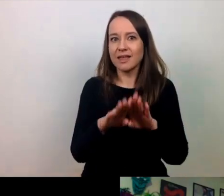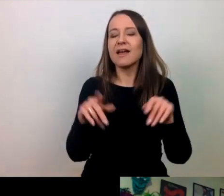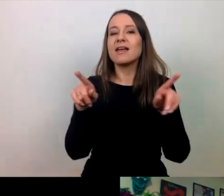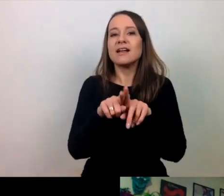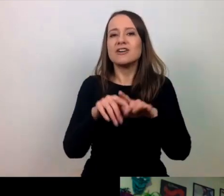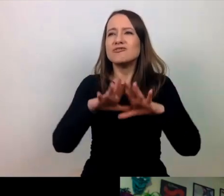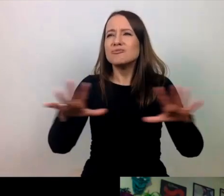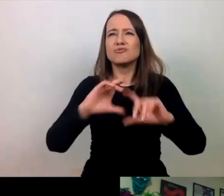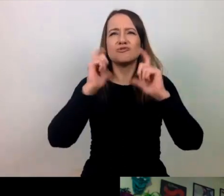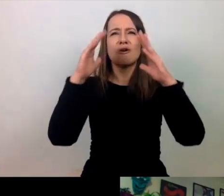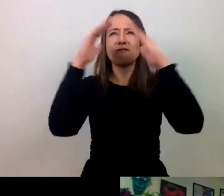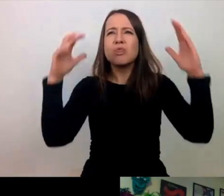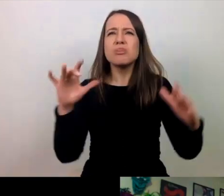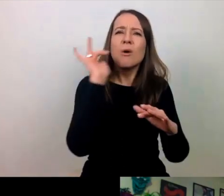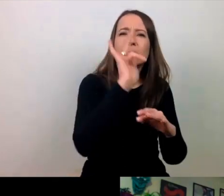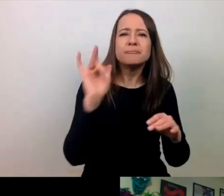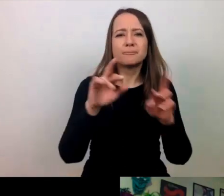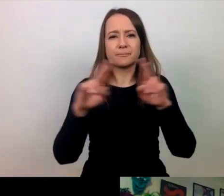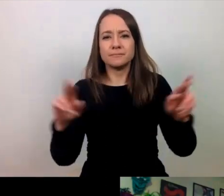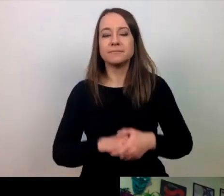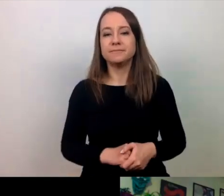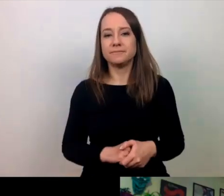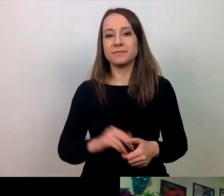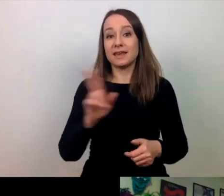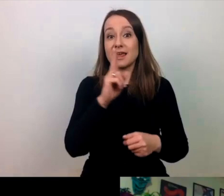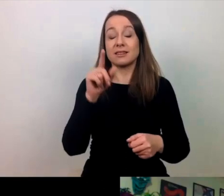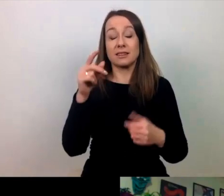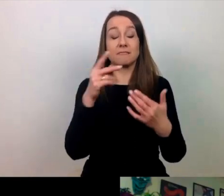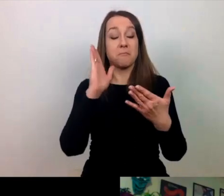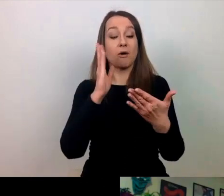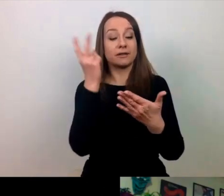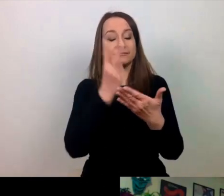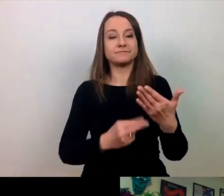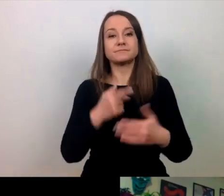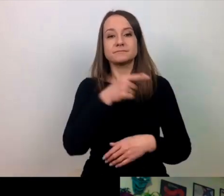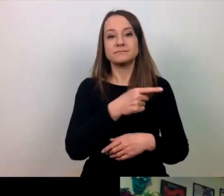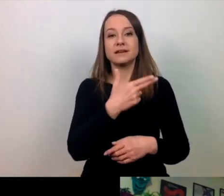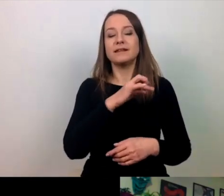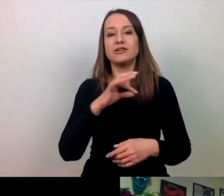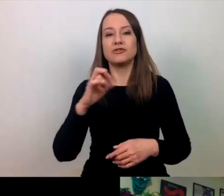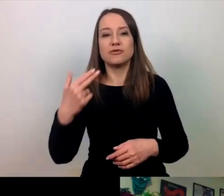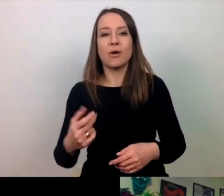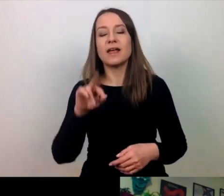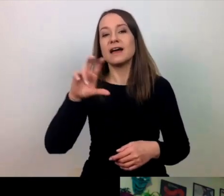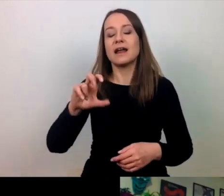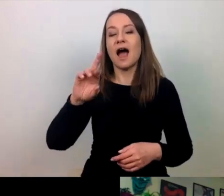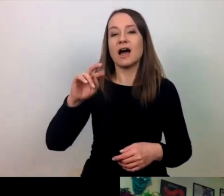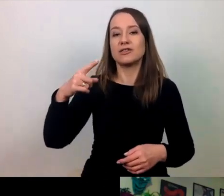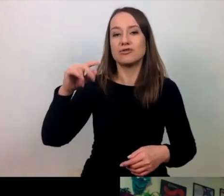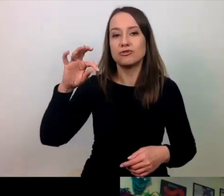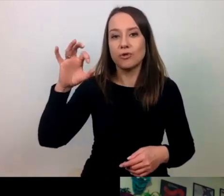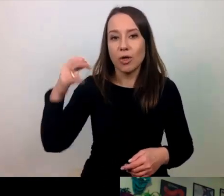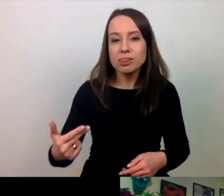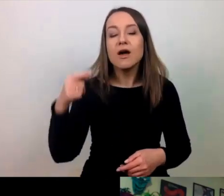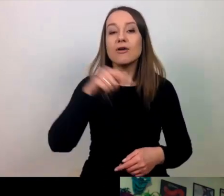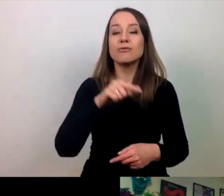tym domem, tam się okazuje, kiedy się poczyta właśnie o historii Neesona i Richardsona, to tam jest też